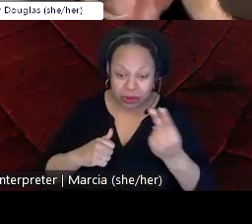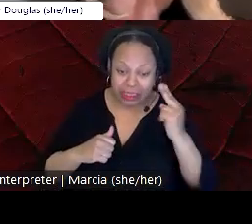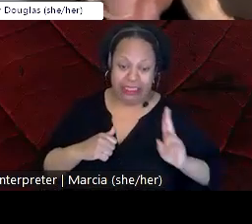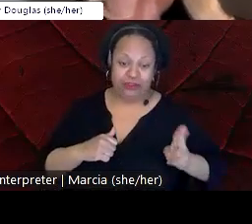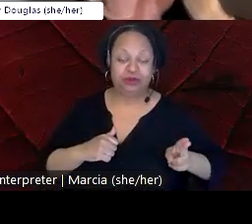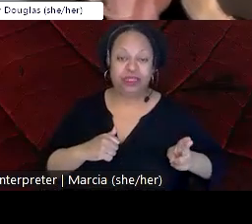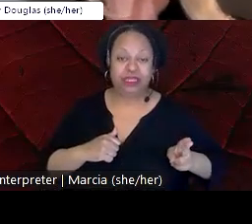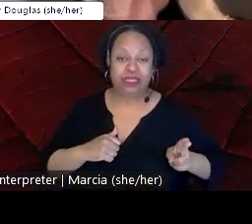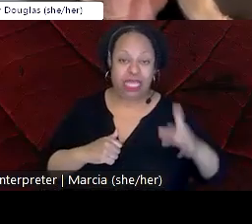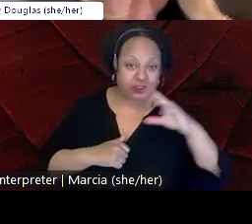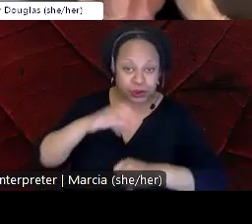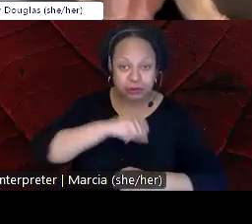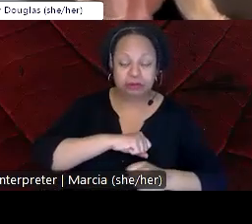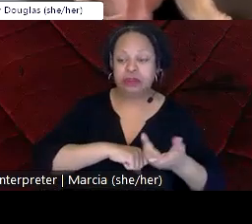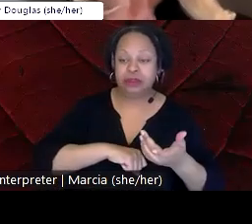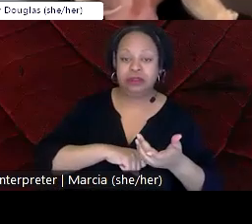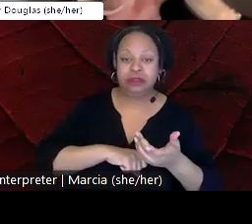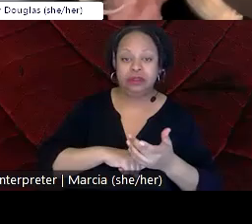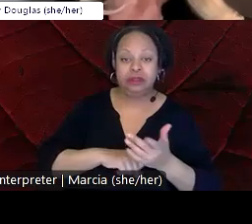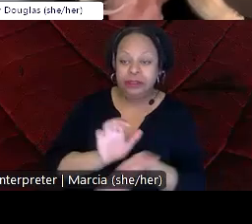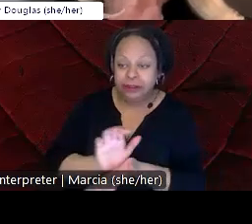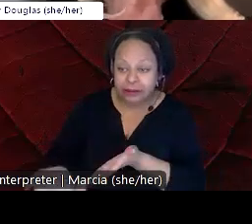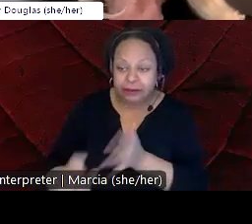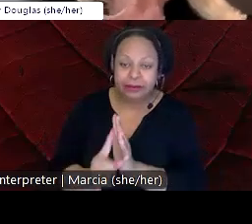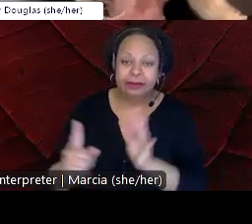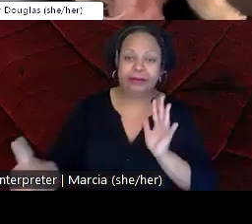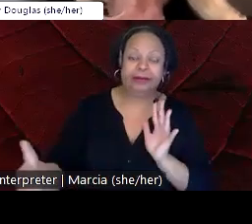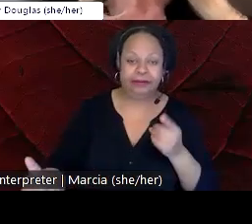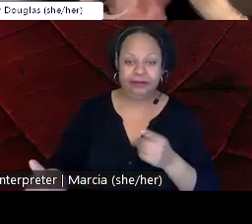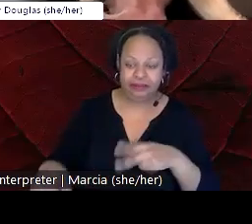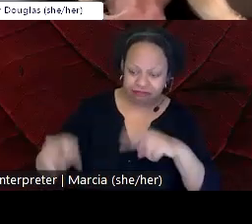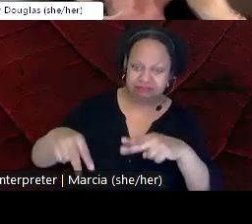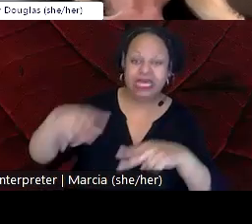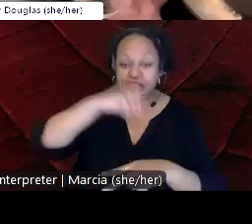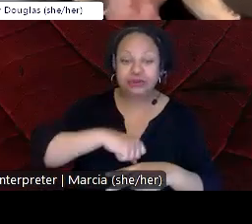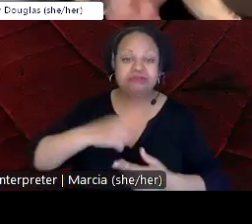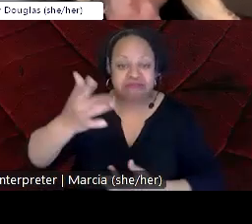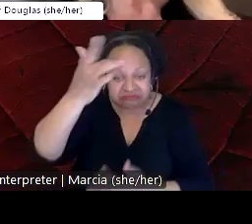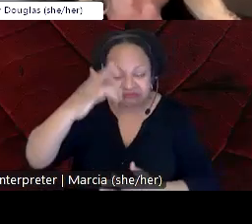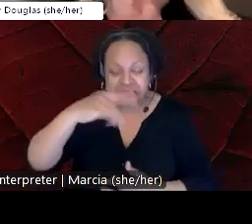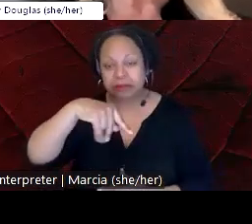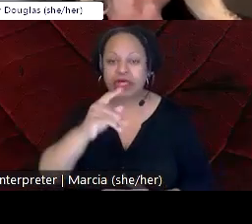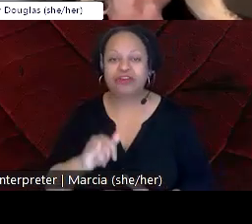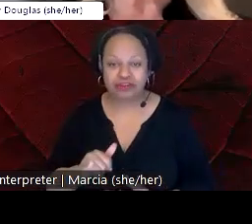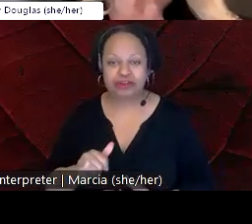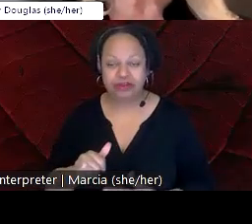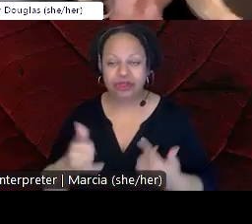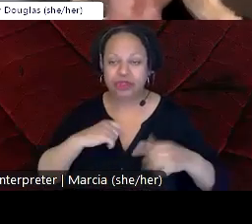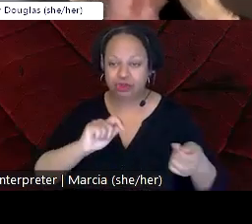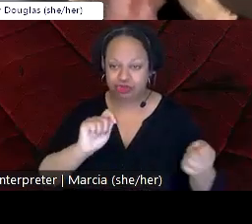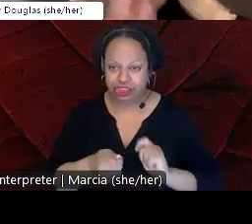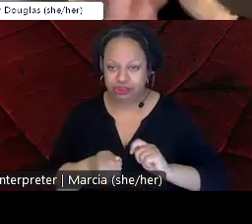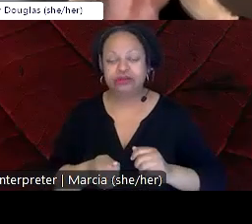l'autisme. Donc, on sait qu'on a tenté de faire des progrès grâce à cela pour lutter contre l'exclusion et